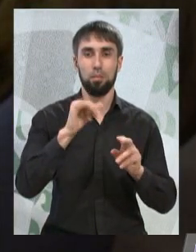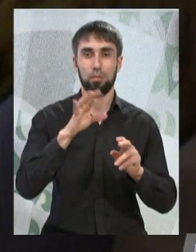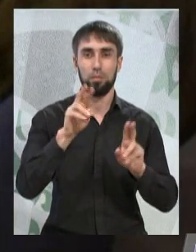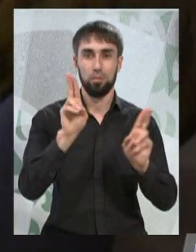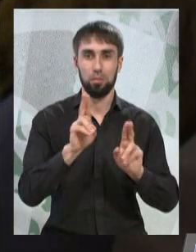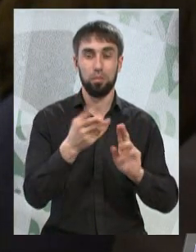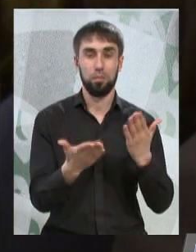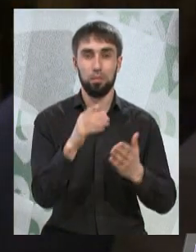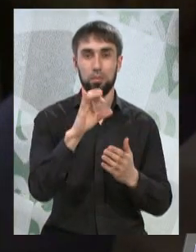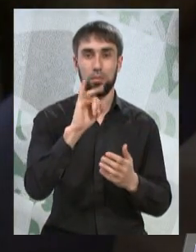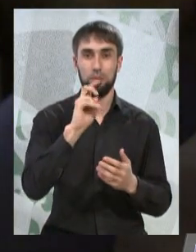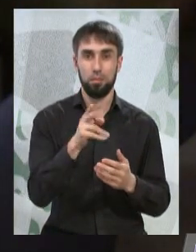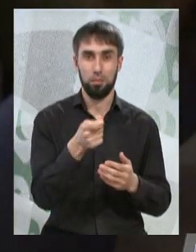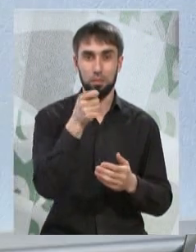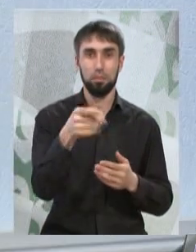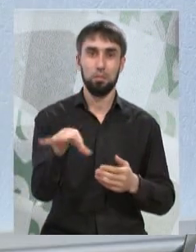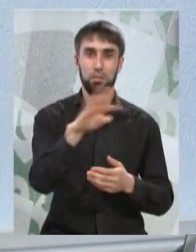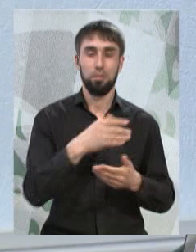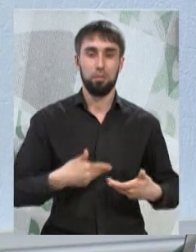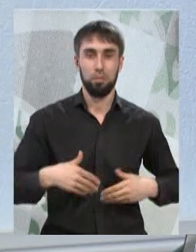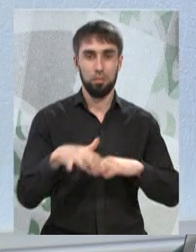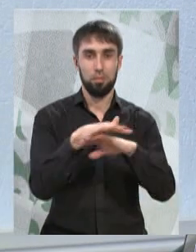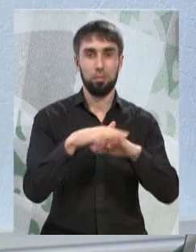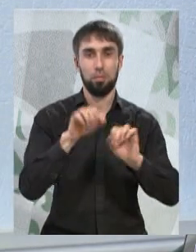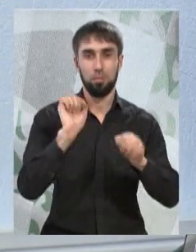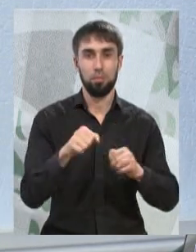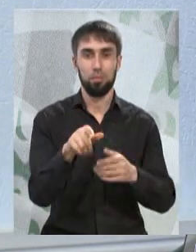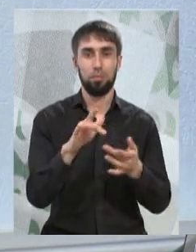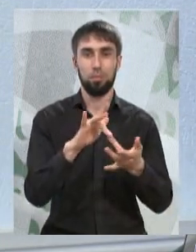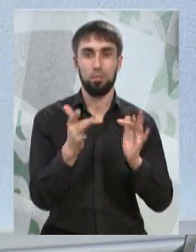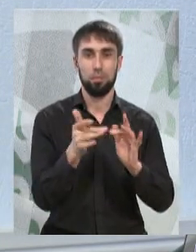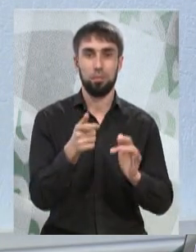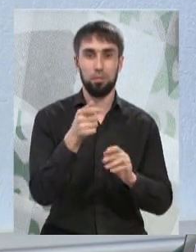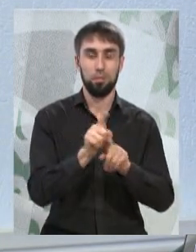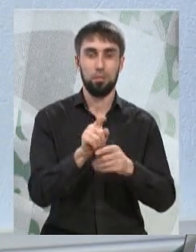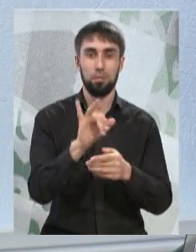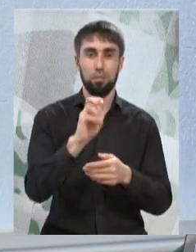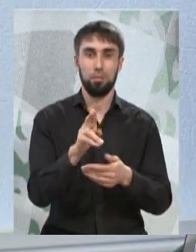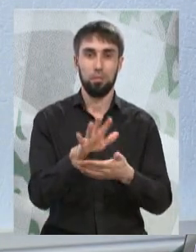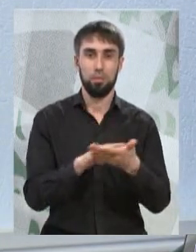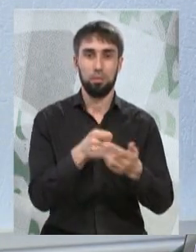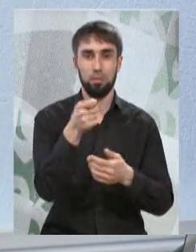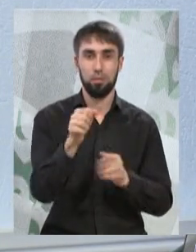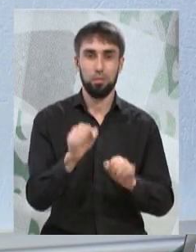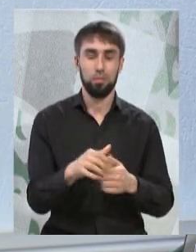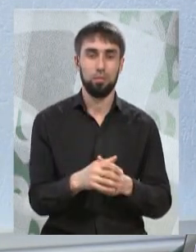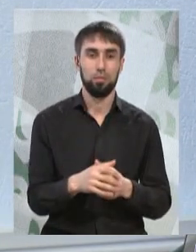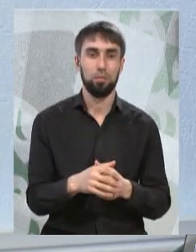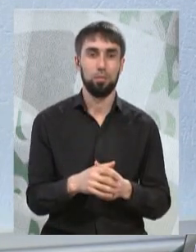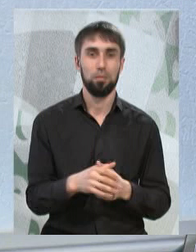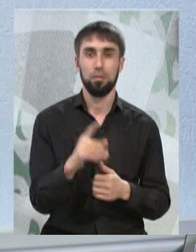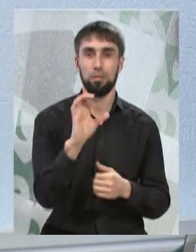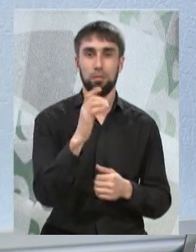могут подавать иски в суд через интернет. С 1 января 2017 года в соответствии с законом реализовано